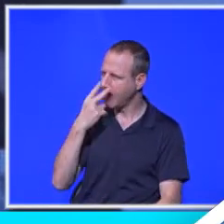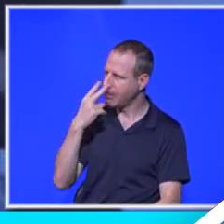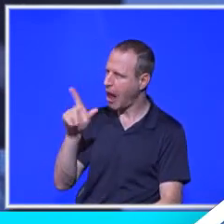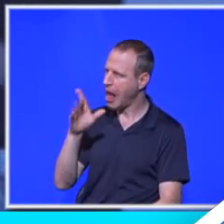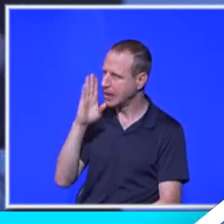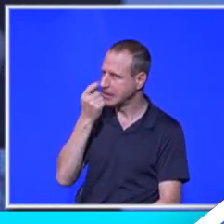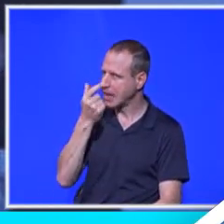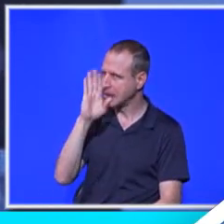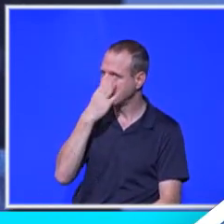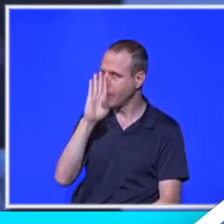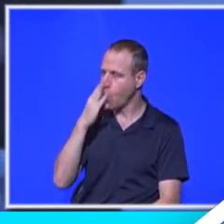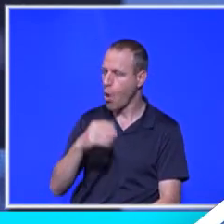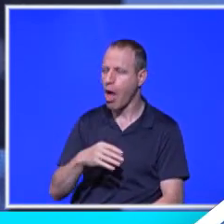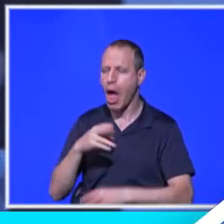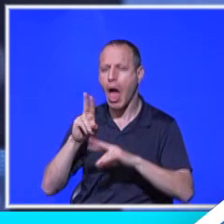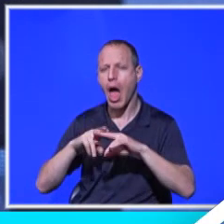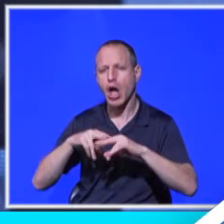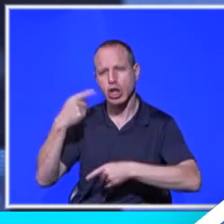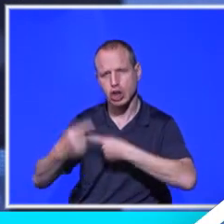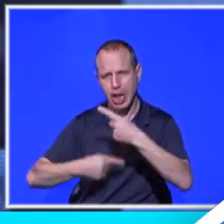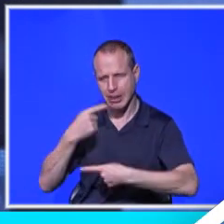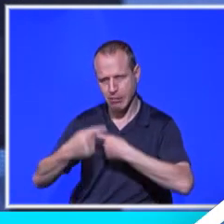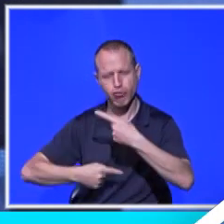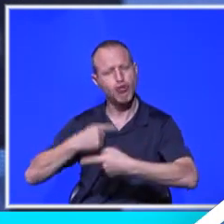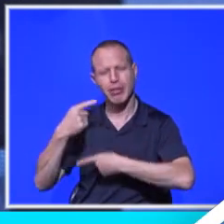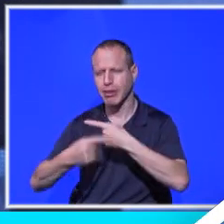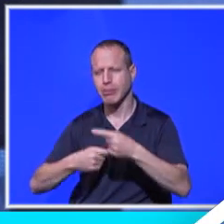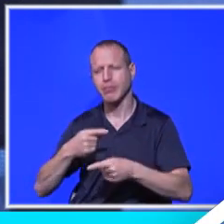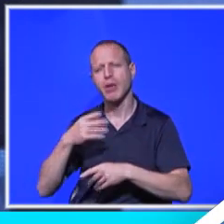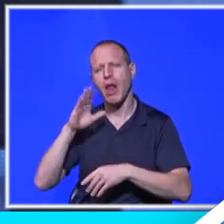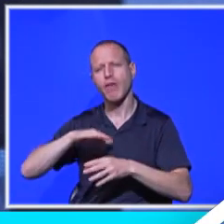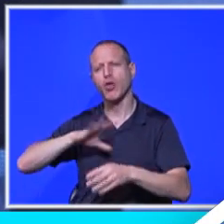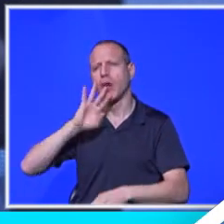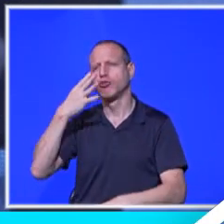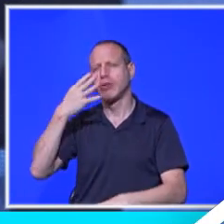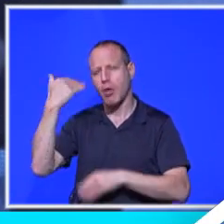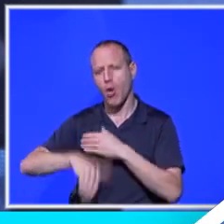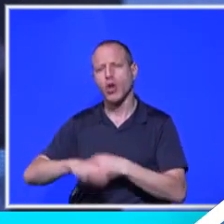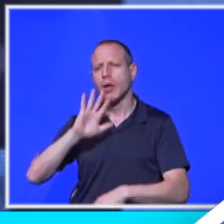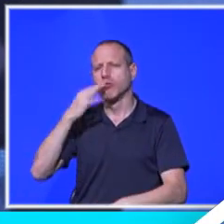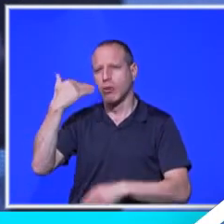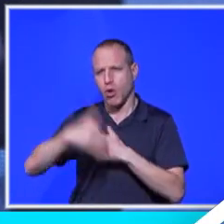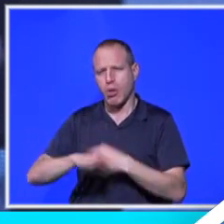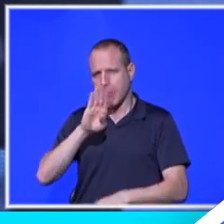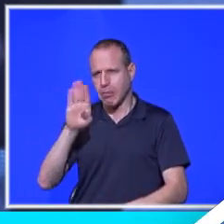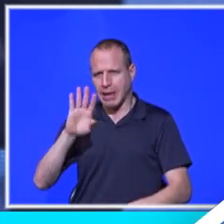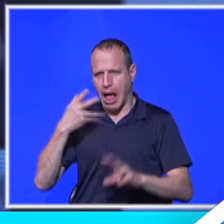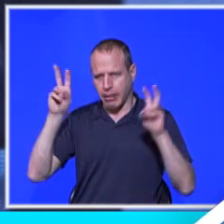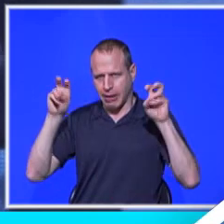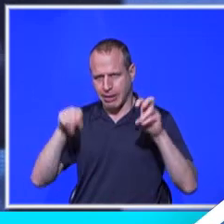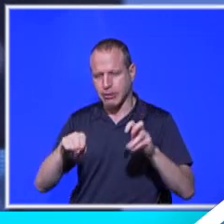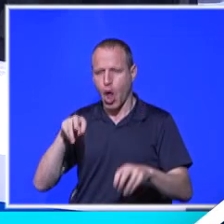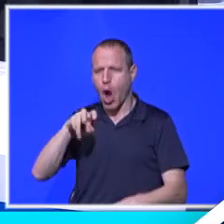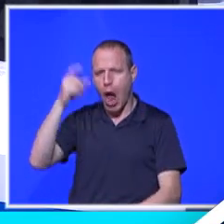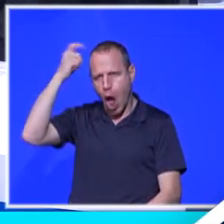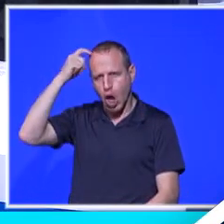שקמפיין שנים, על גבי שנים בשנים האחרונות, לפחות בארבע שנים האחרונות, חמש שנים האחרונות, נתניהו, איך נגדיר את זה, הולך על הראש